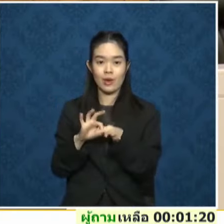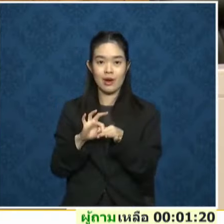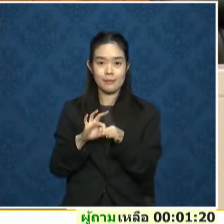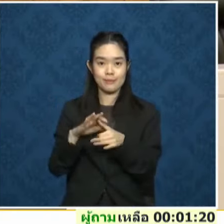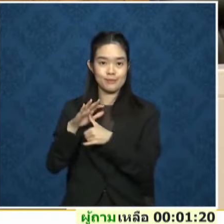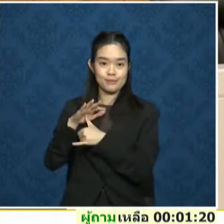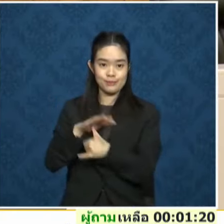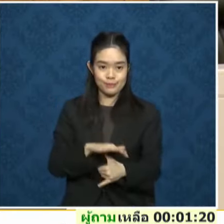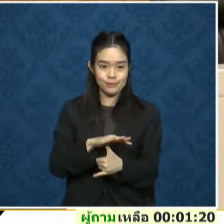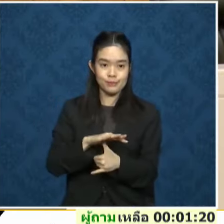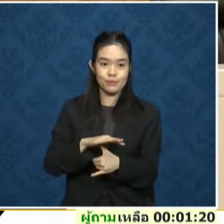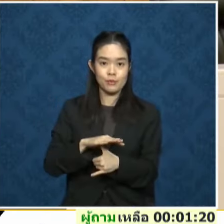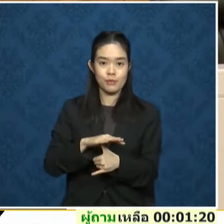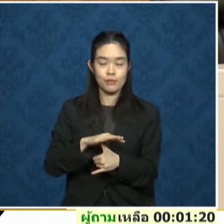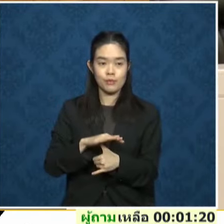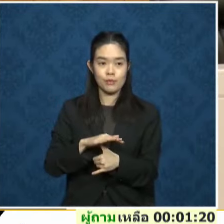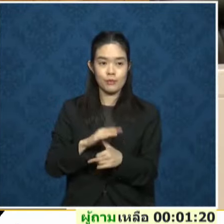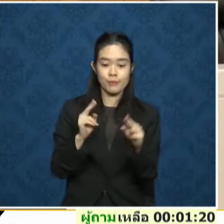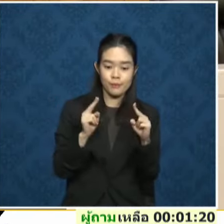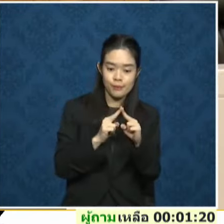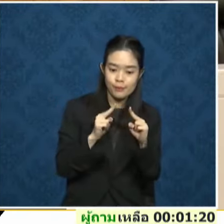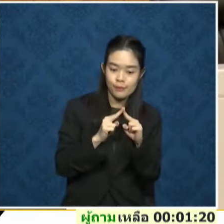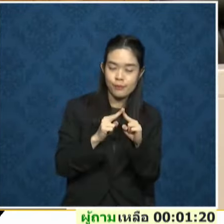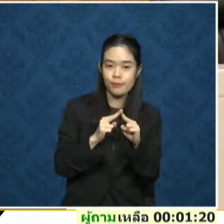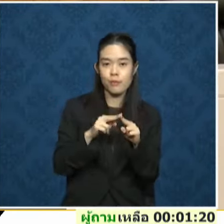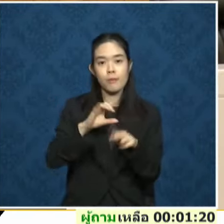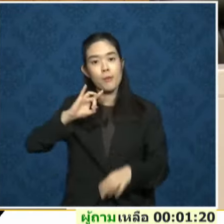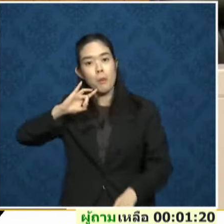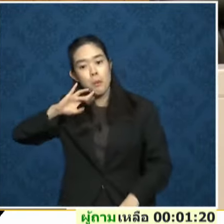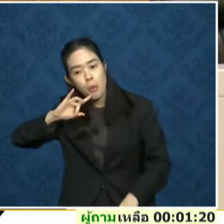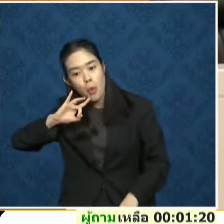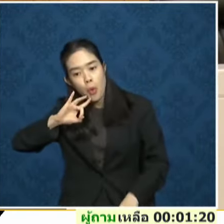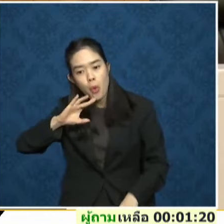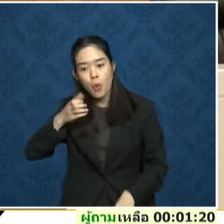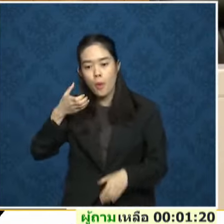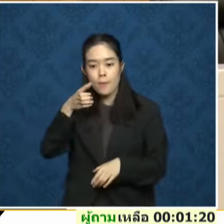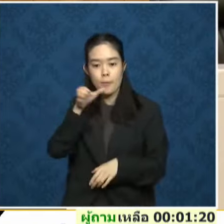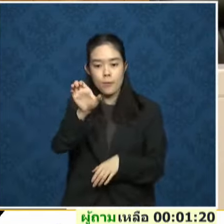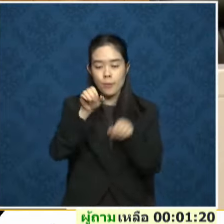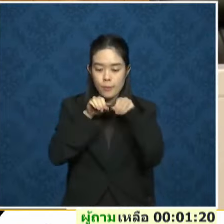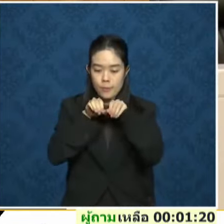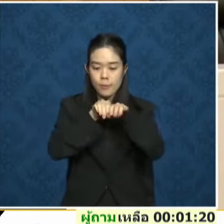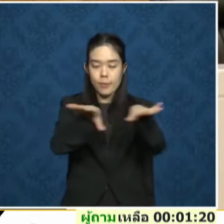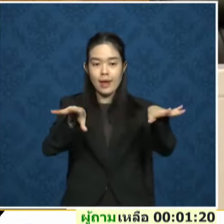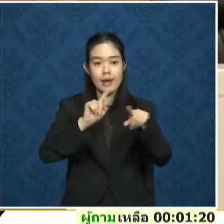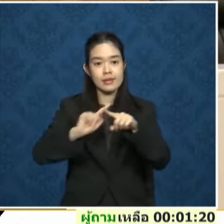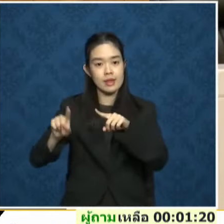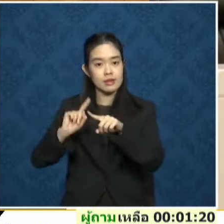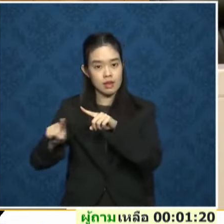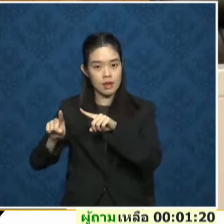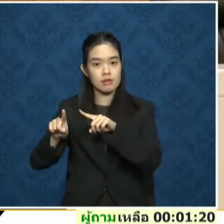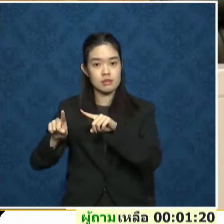ผู้เรียนนักศึกษาไม่ว่าจะอยู่ในความดูแลของตนหรือไ